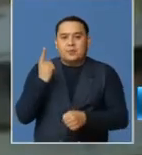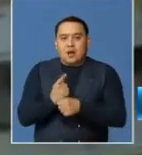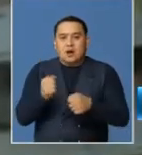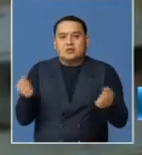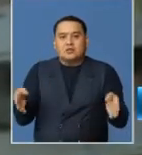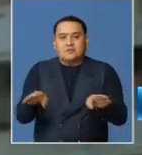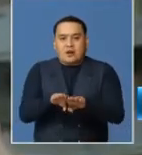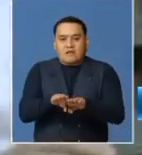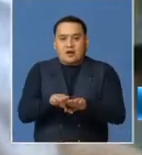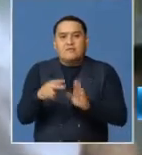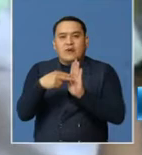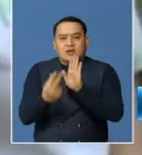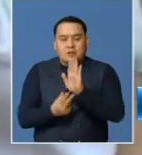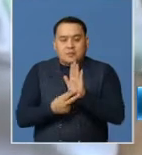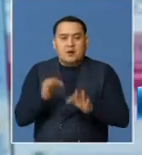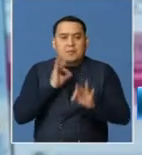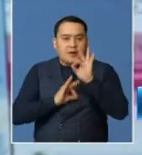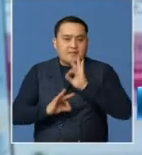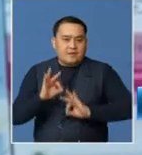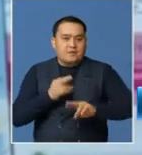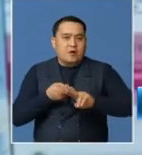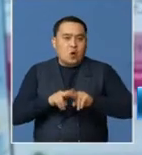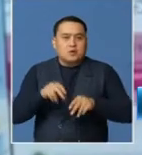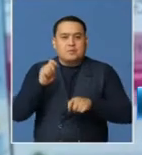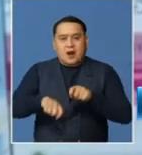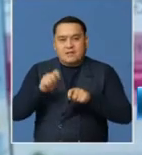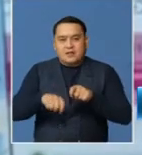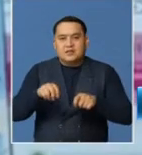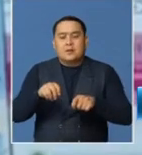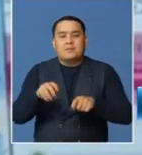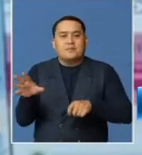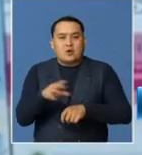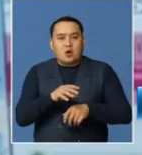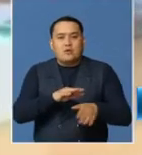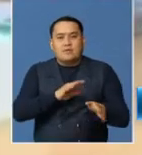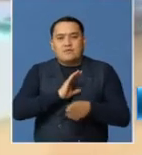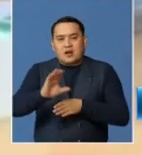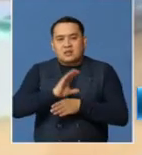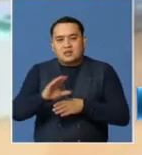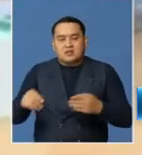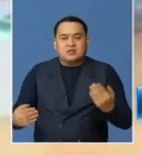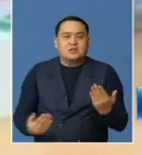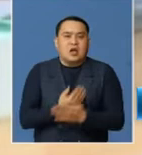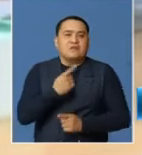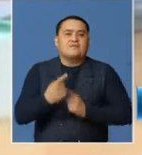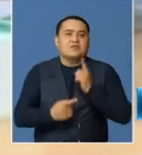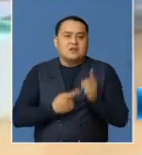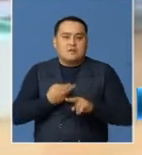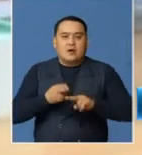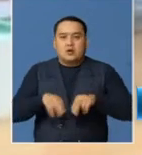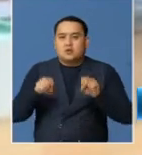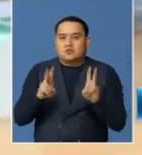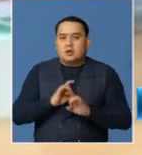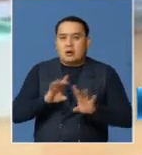приостановлении выпуска 18 препаратов. После проведения экспертизы их выпуск возобновили. Как утверждают